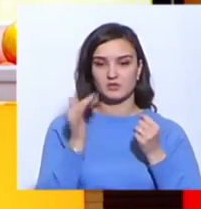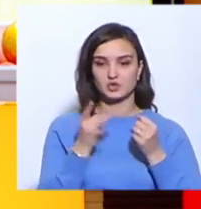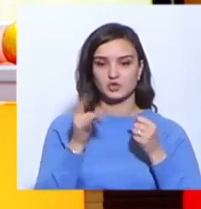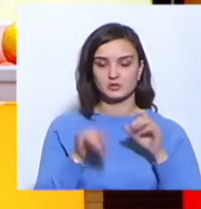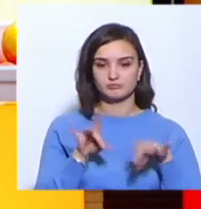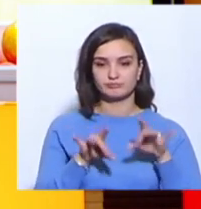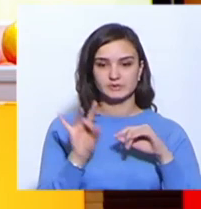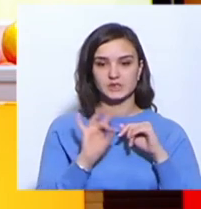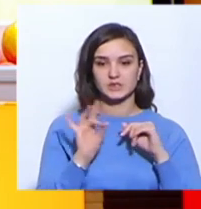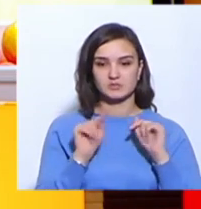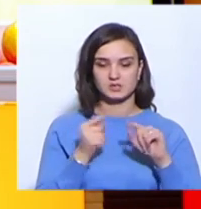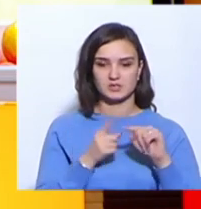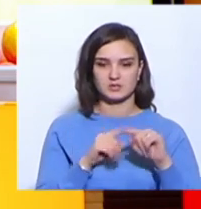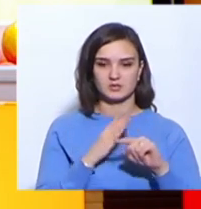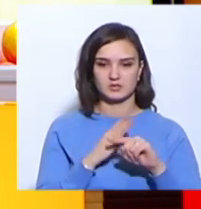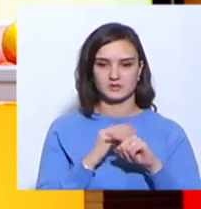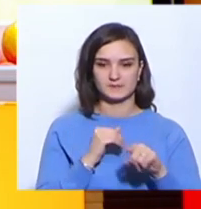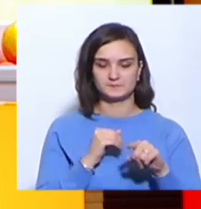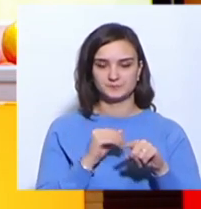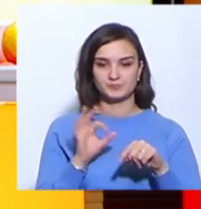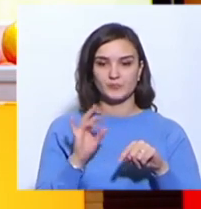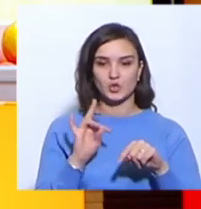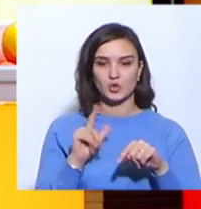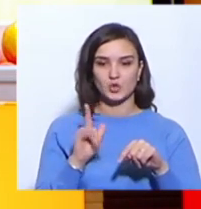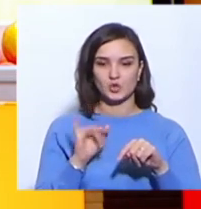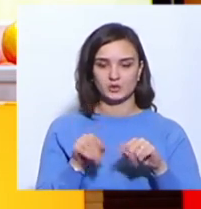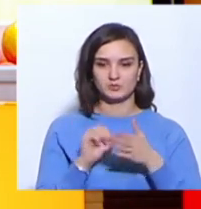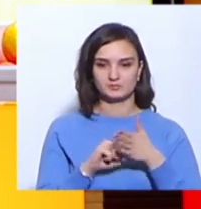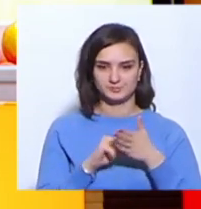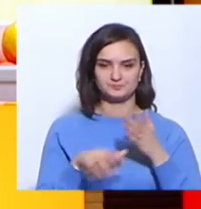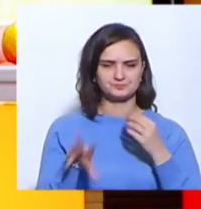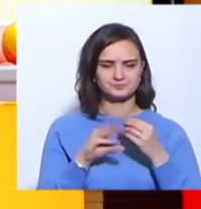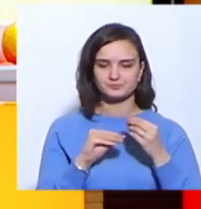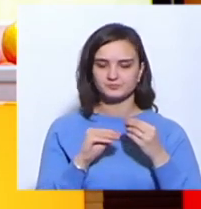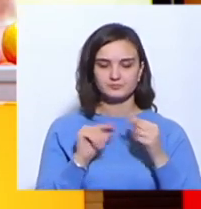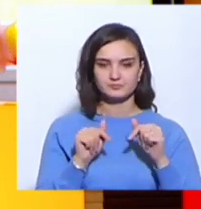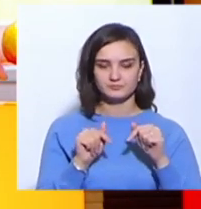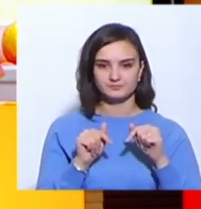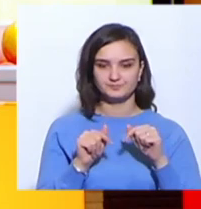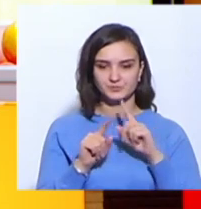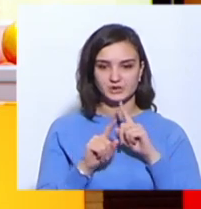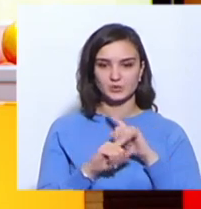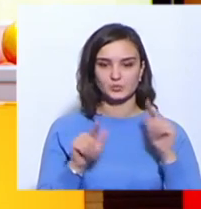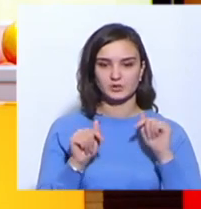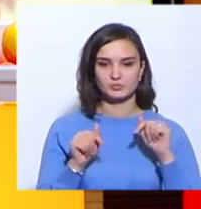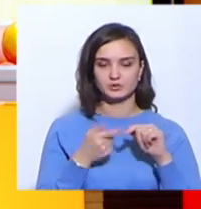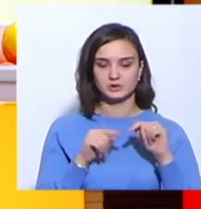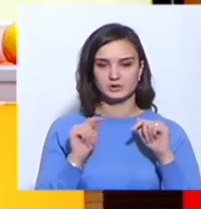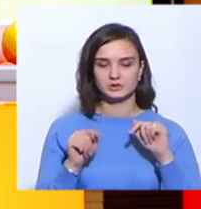მრავალჯერადად ადუღებული ცხიმი, ეს არის ონკოლოგიური ფაქტორების მთელი თაიგული, განსაკუთრებით